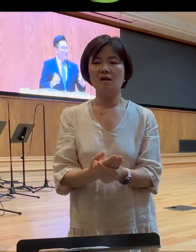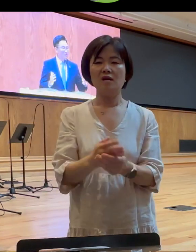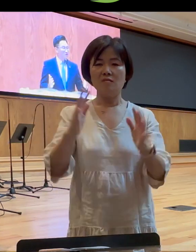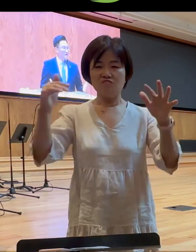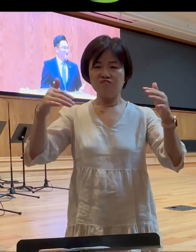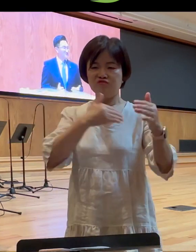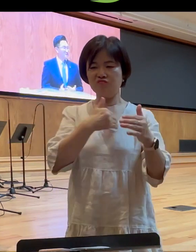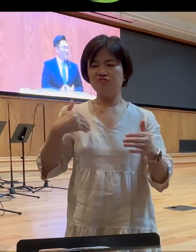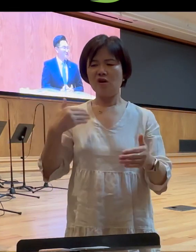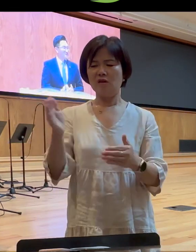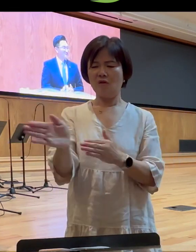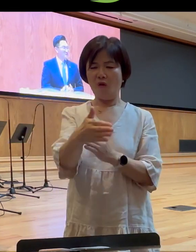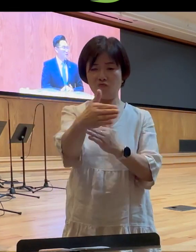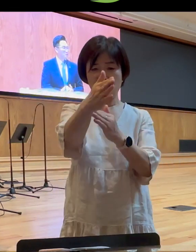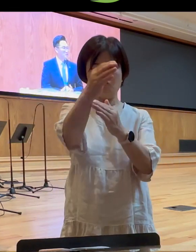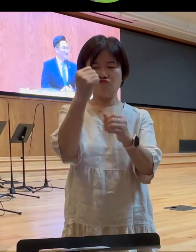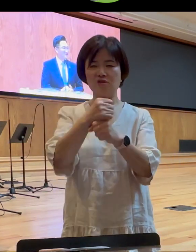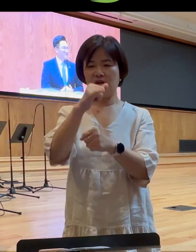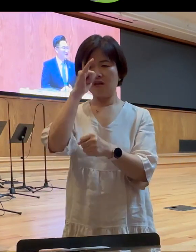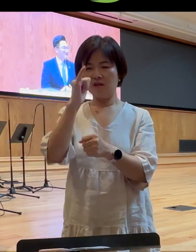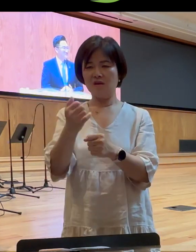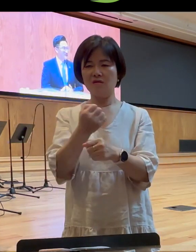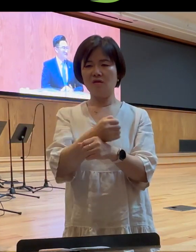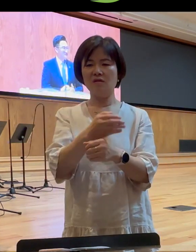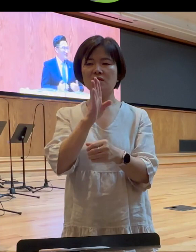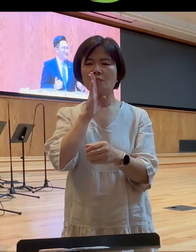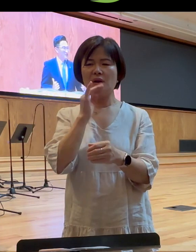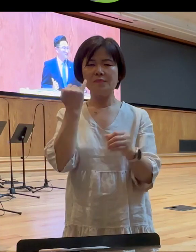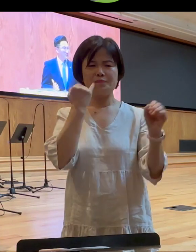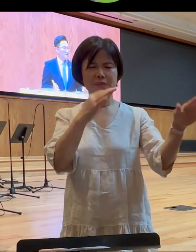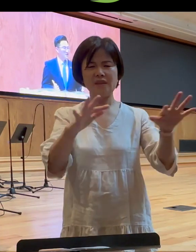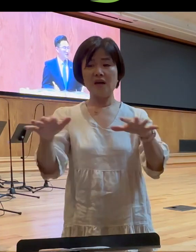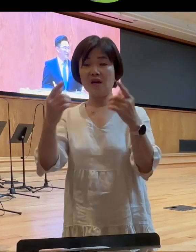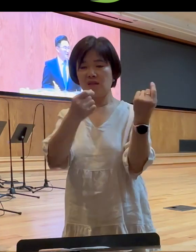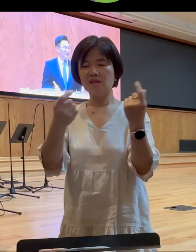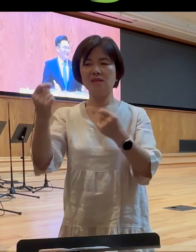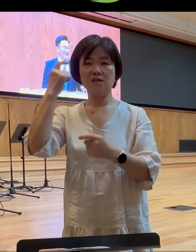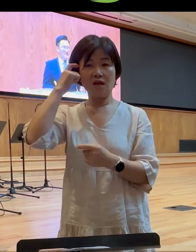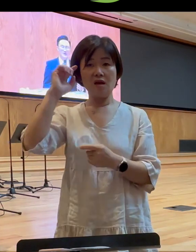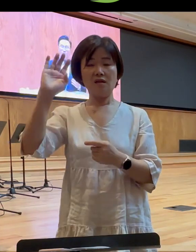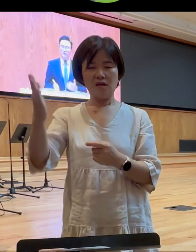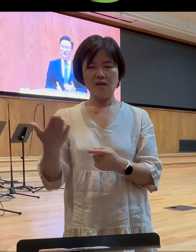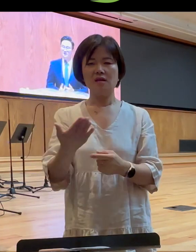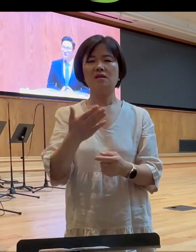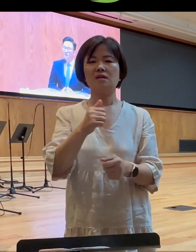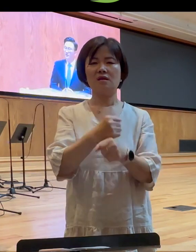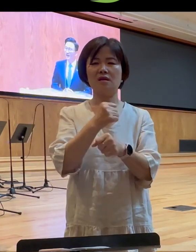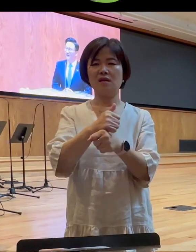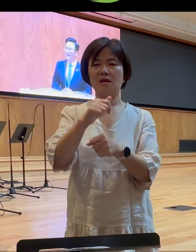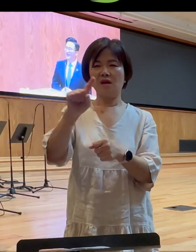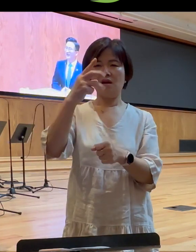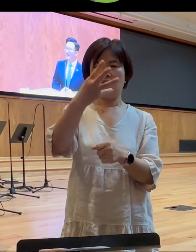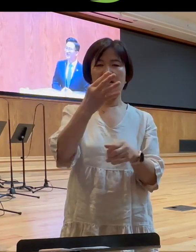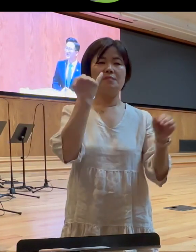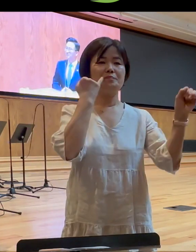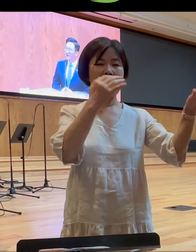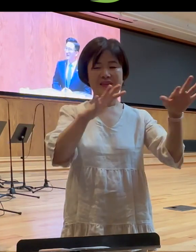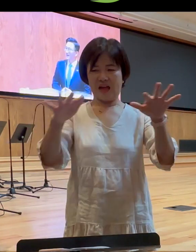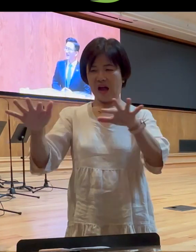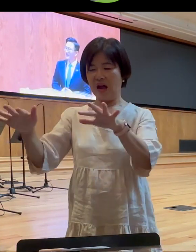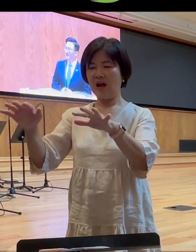풍부한 어류가 있어서 호수라기보다는 마치 바다처럼 여겨지기에 갈릴리 호수라는 표현보다